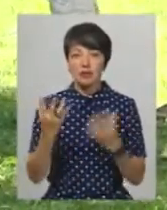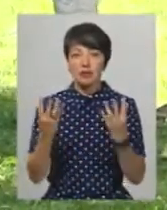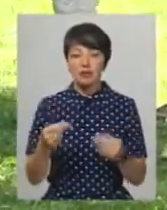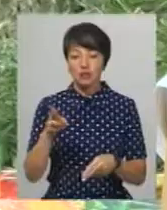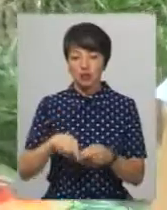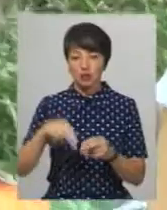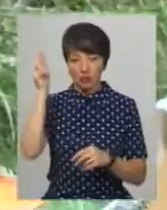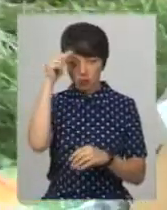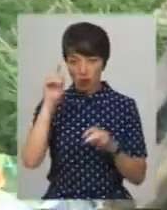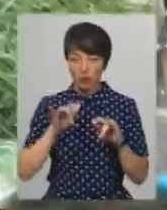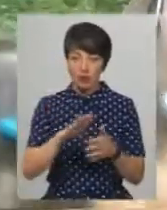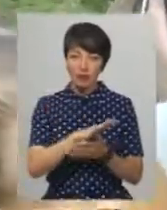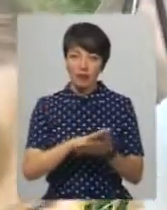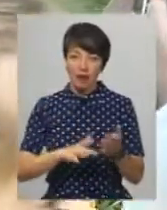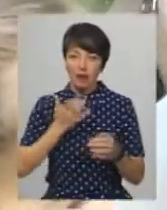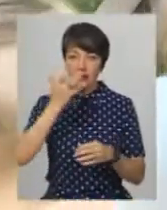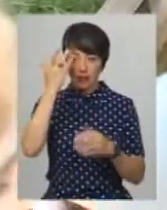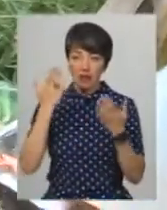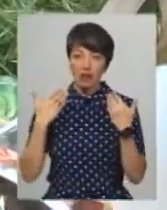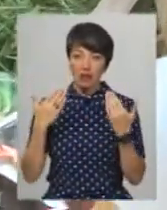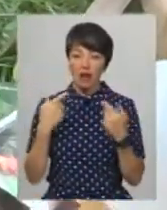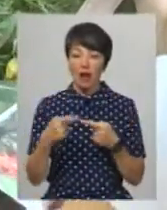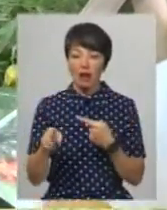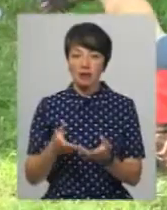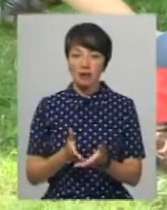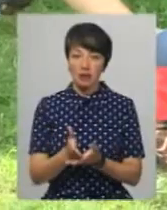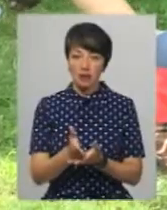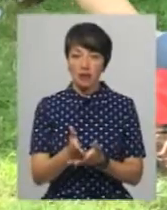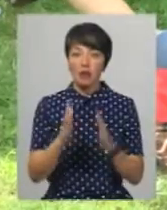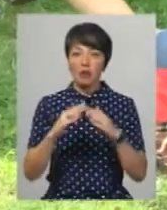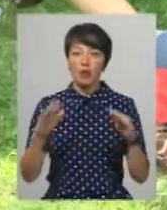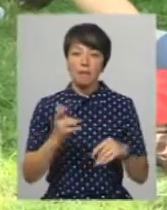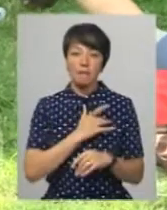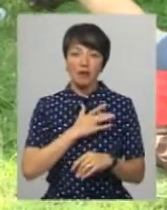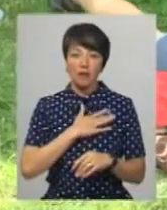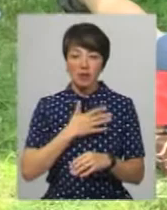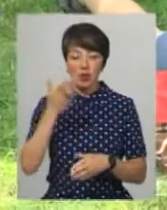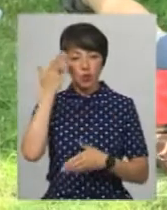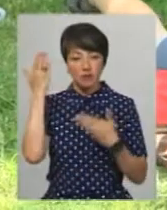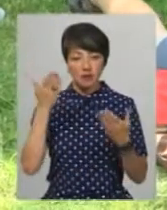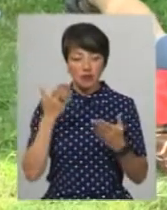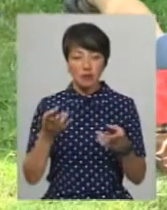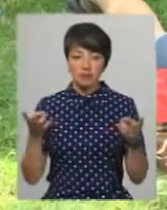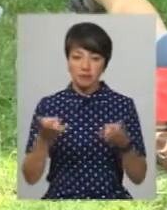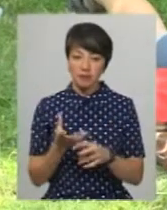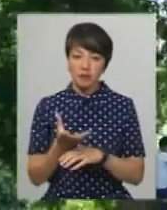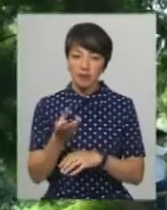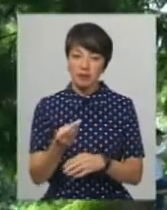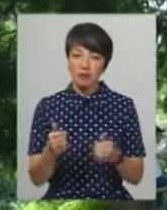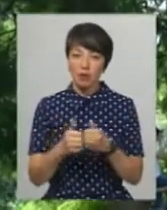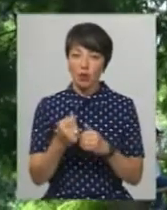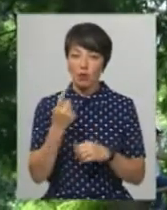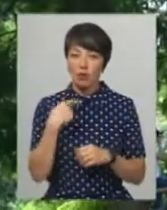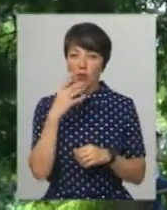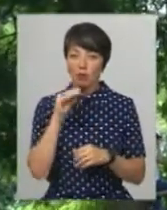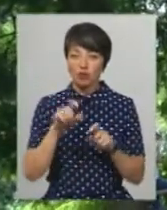закінчення навчального процесу. Далі – літні канікули. Альтернатива пришкільним таборам – табори приватні. За дозвілля там доведеться заплатити. До прикладу, в одній із